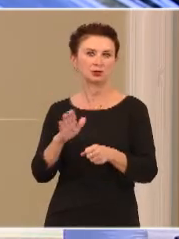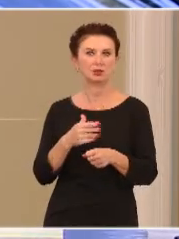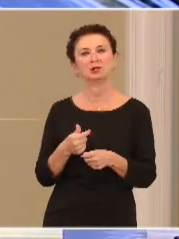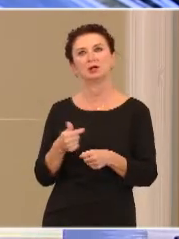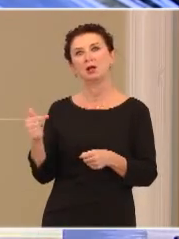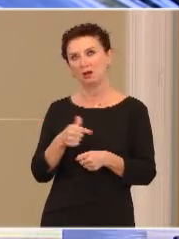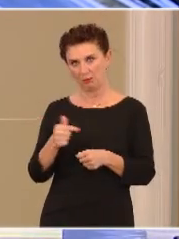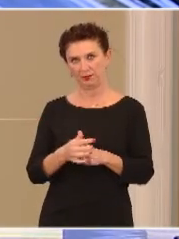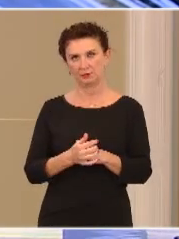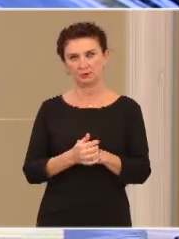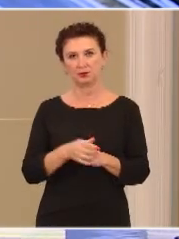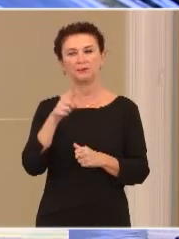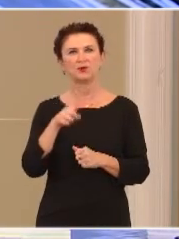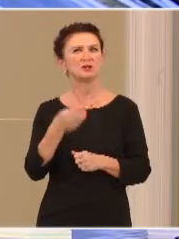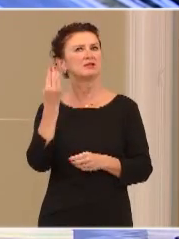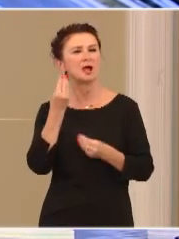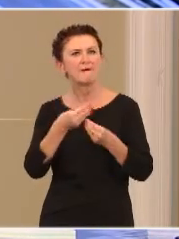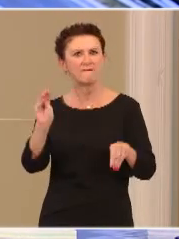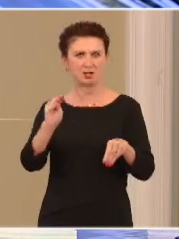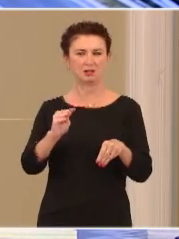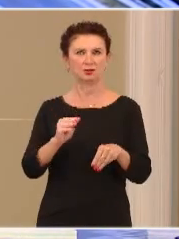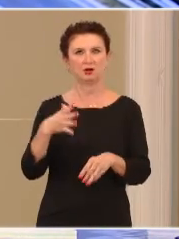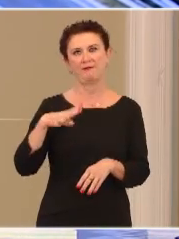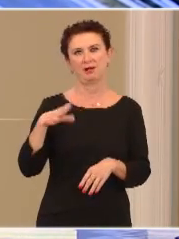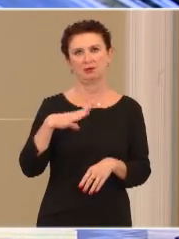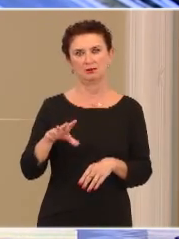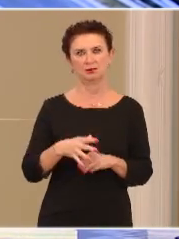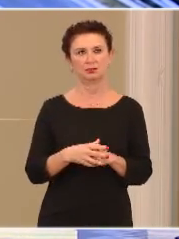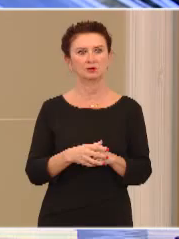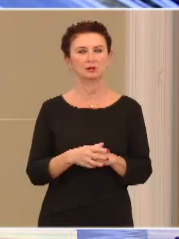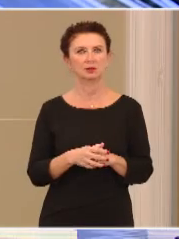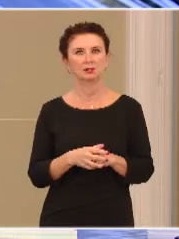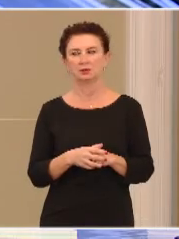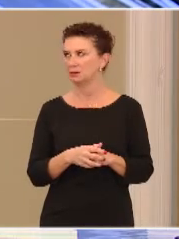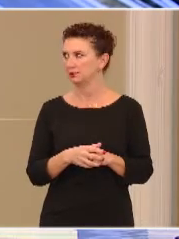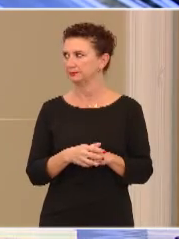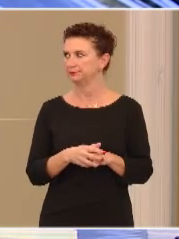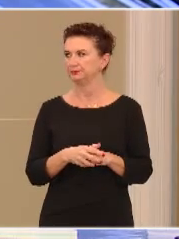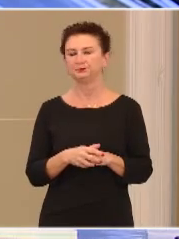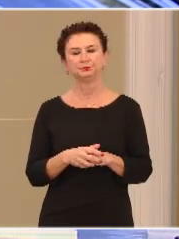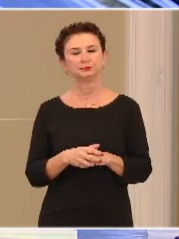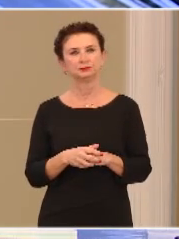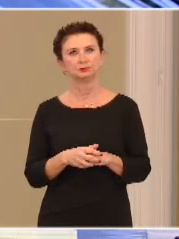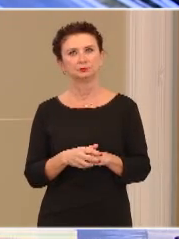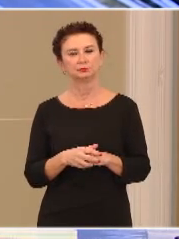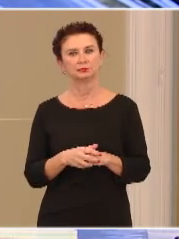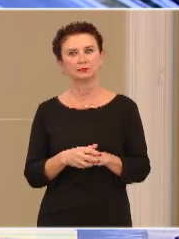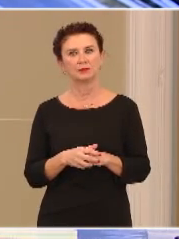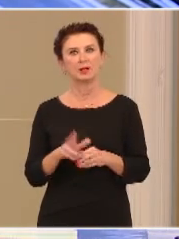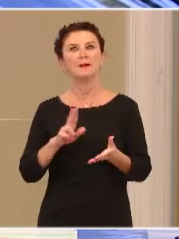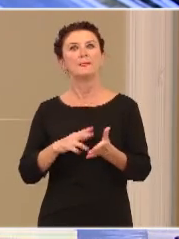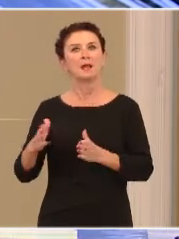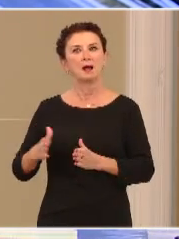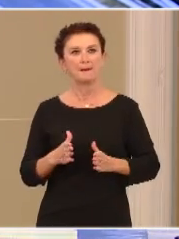wartości, która jest za nami, miała być. Na program składa